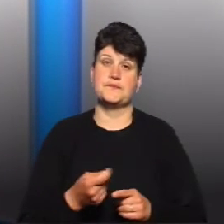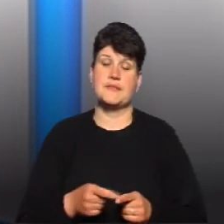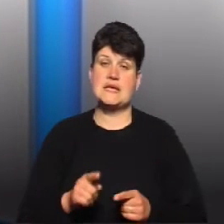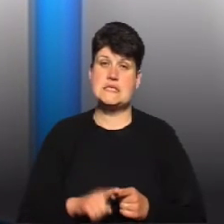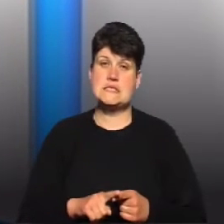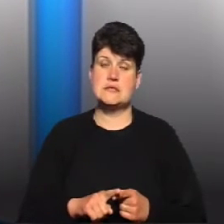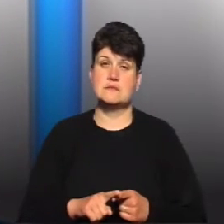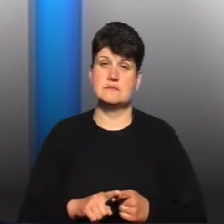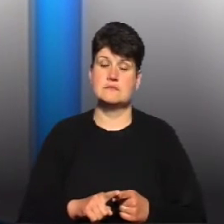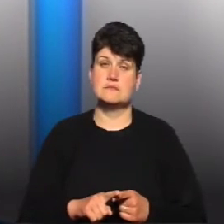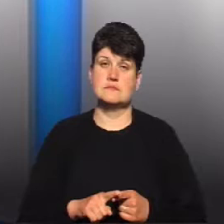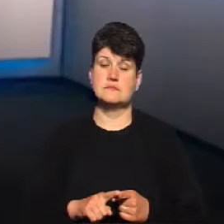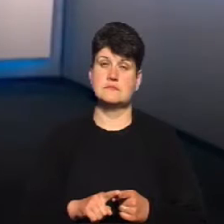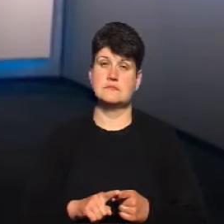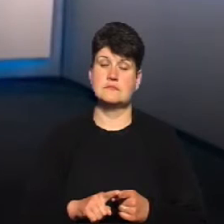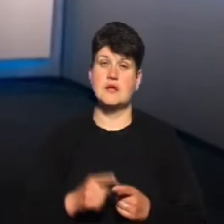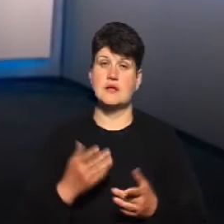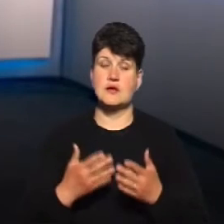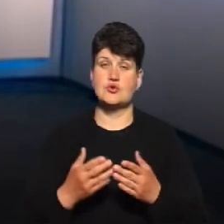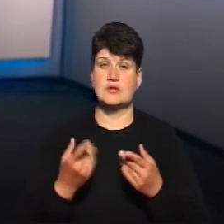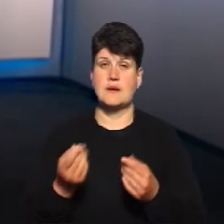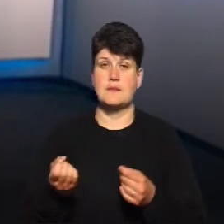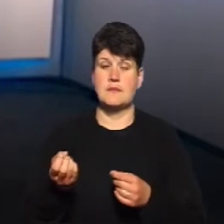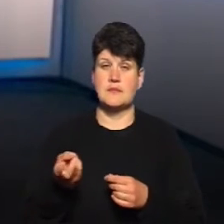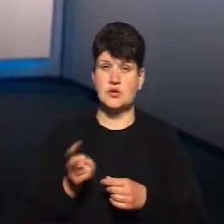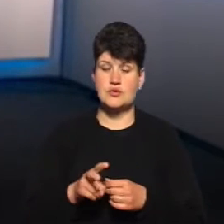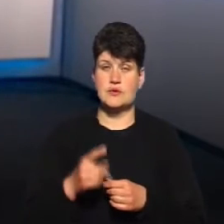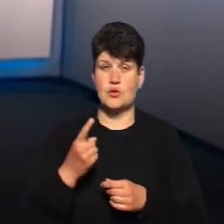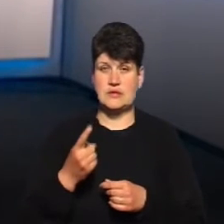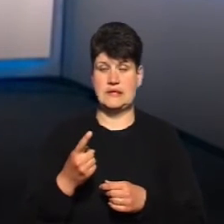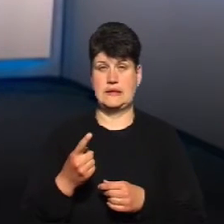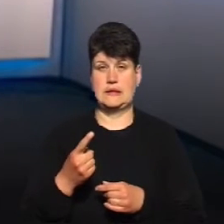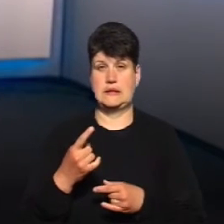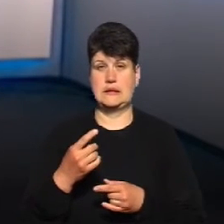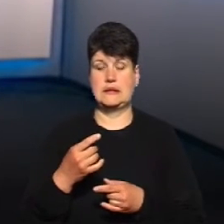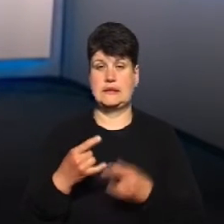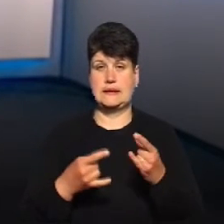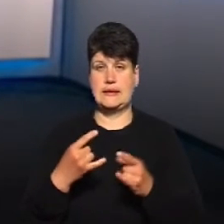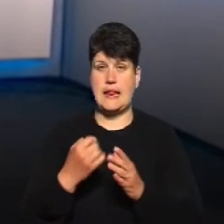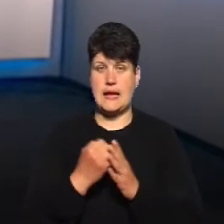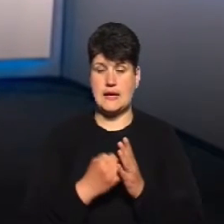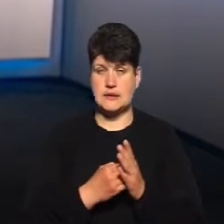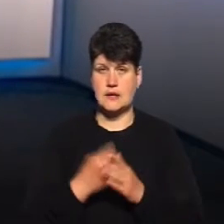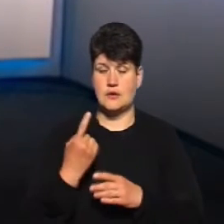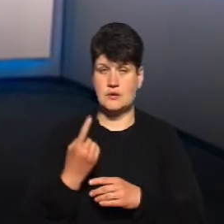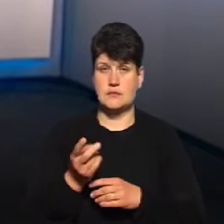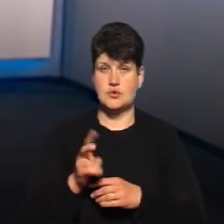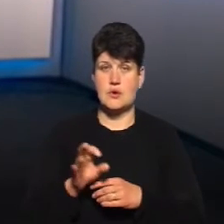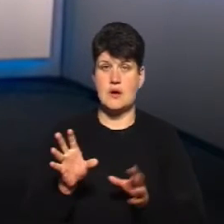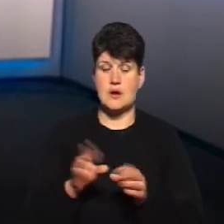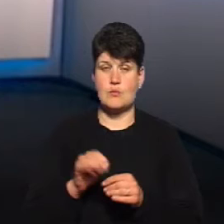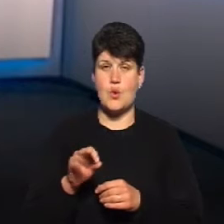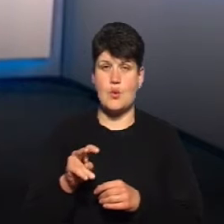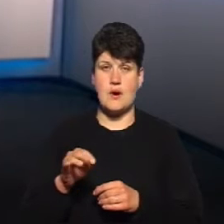умовно, якщо декларацію про контакти. Чиновник просто прийшов на один ефір з центральних телеканалів, якихось на один ефір чиновник прийшов з олігархом, то таку тоді вже